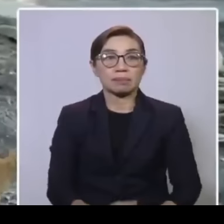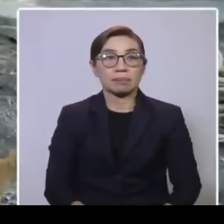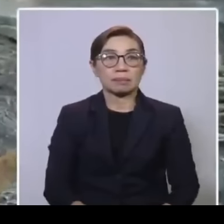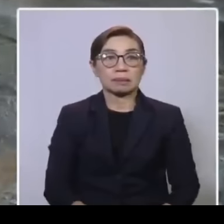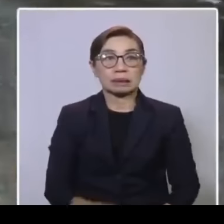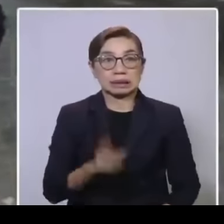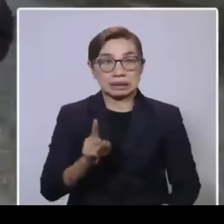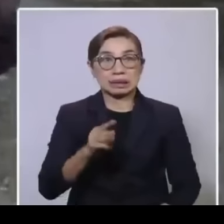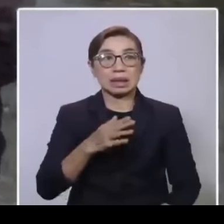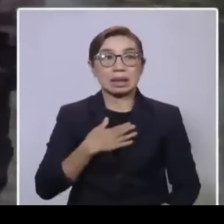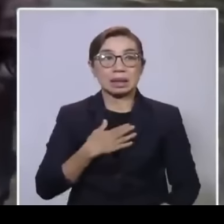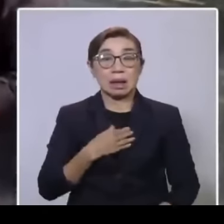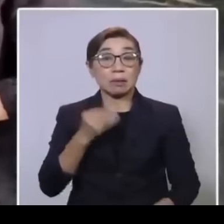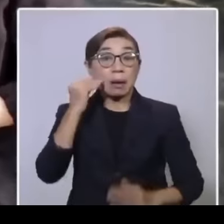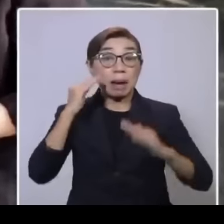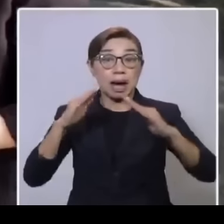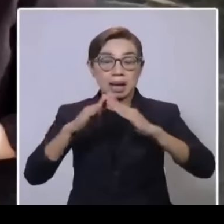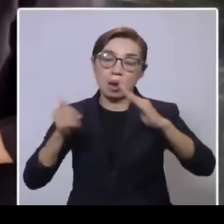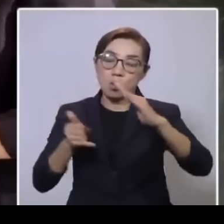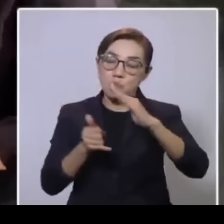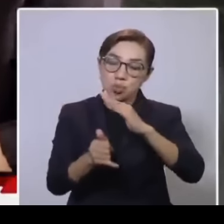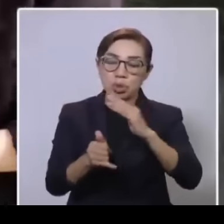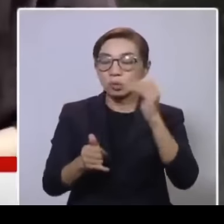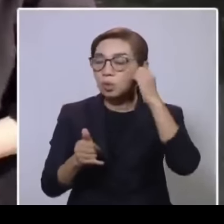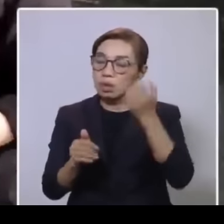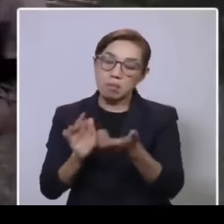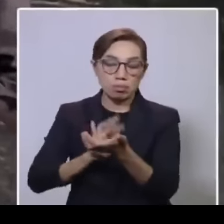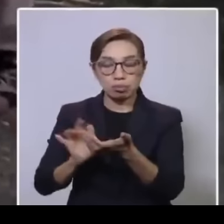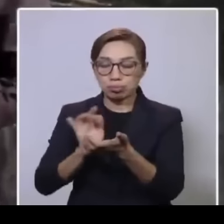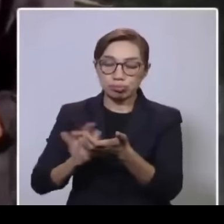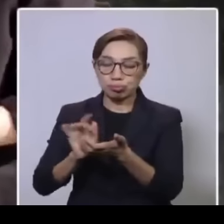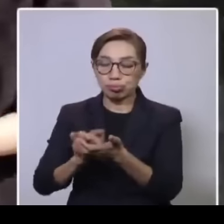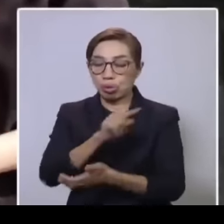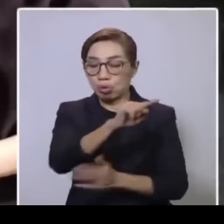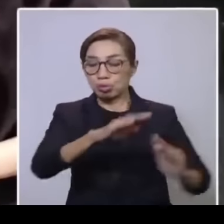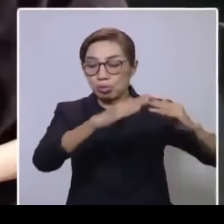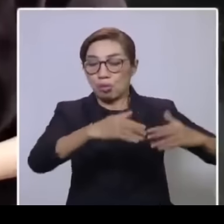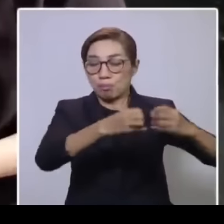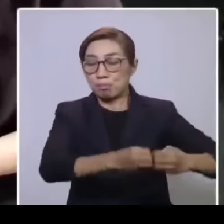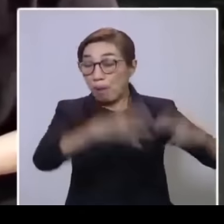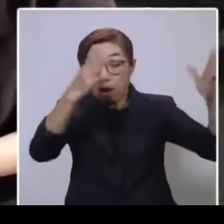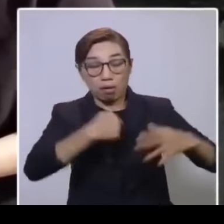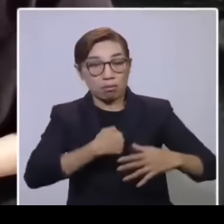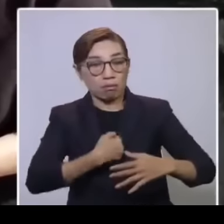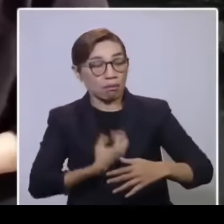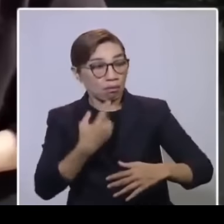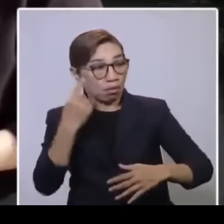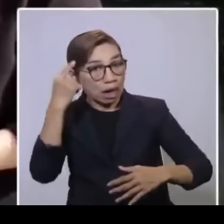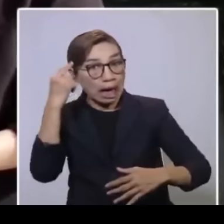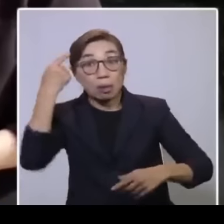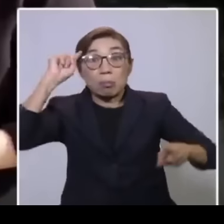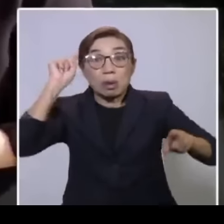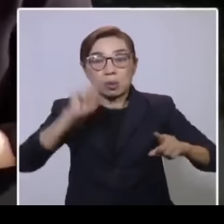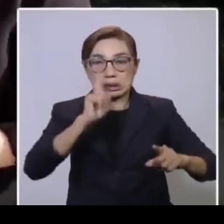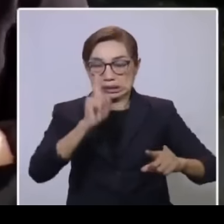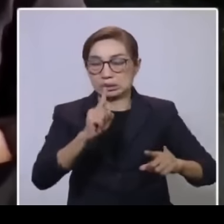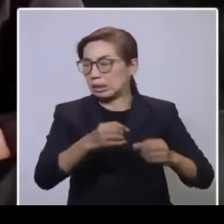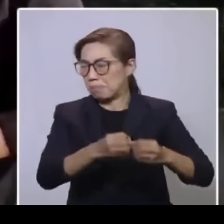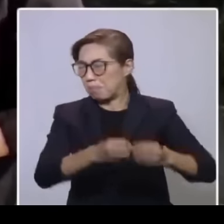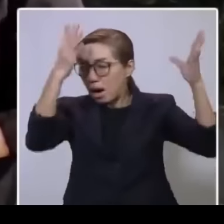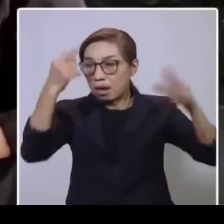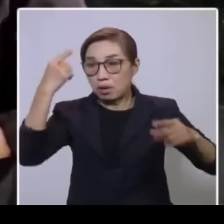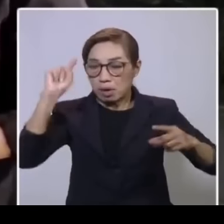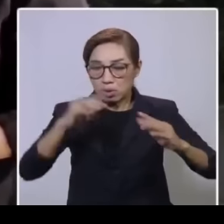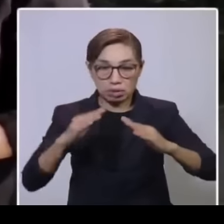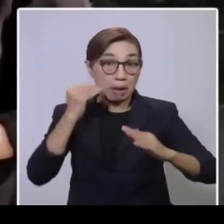ค่ะเราก็นั่งเล่นโทรศัพท์อยู่ในบ้านค่ะทีนี้พลุระเบิดปุ๊บแรงมากตอนแรกเราก็ตกใจไม่คิดว่าจะเป็นพลุระเบิดแล้วก็